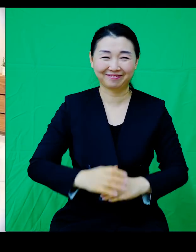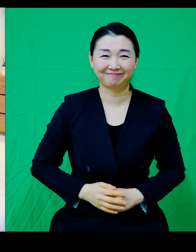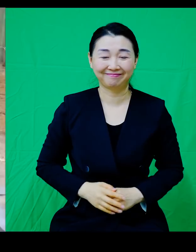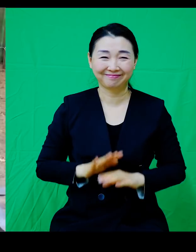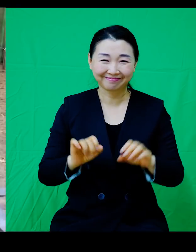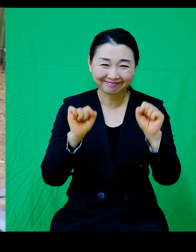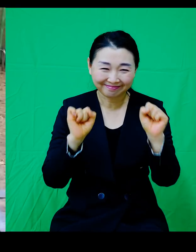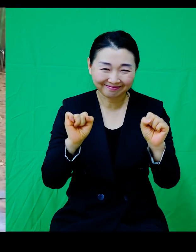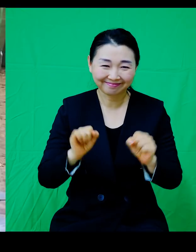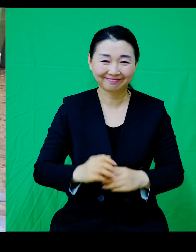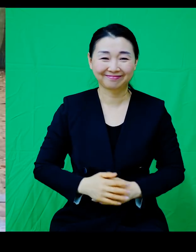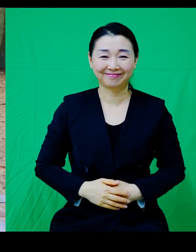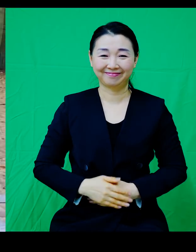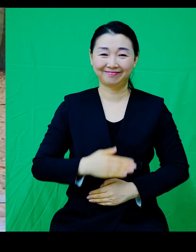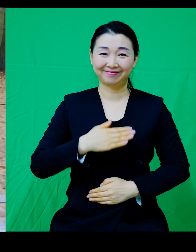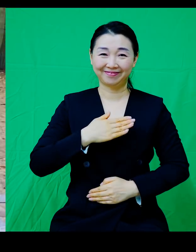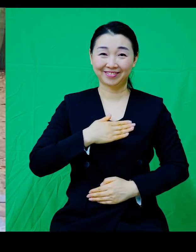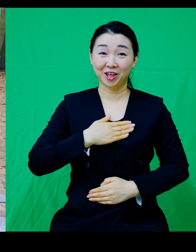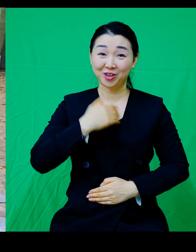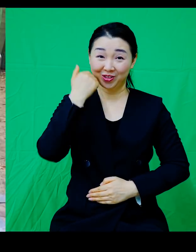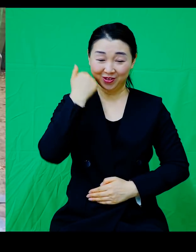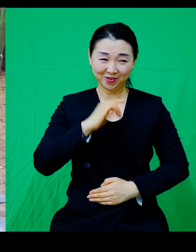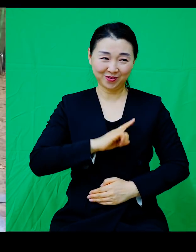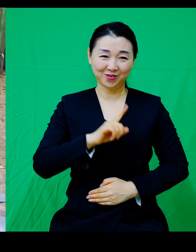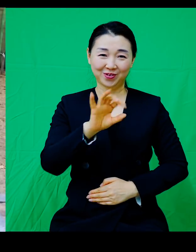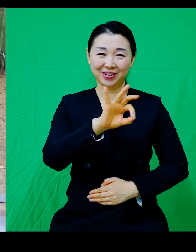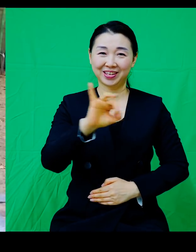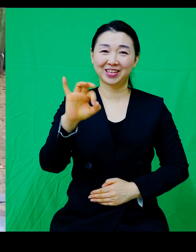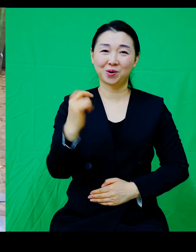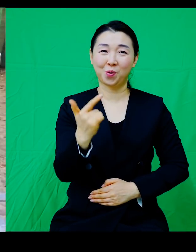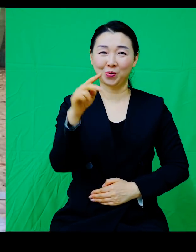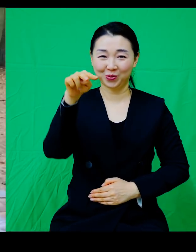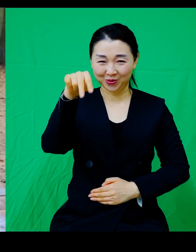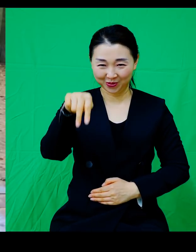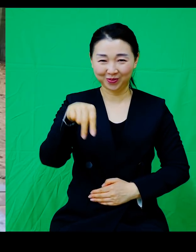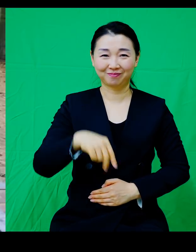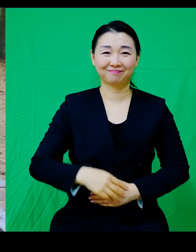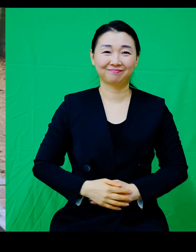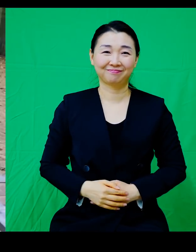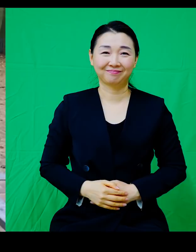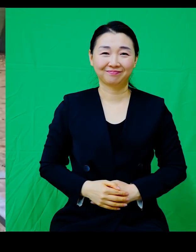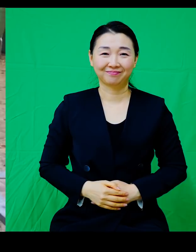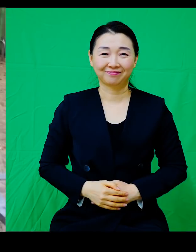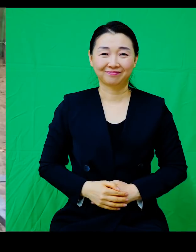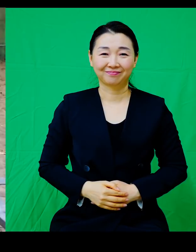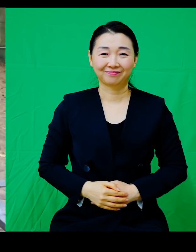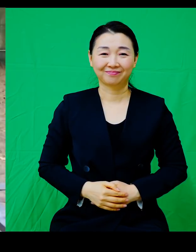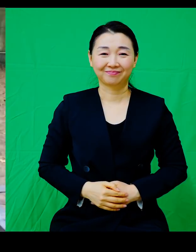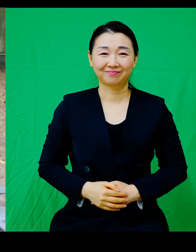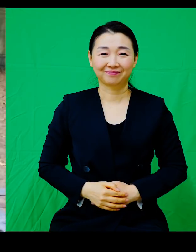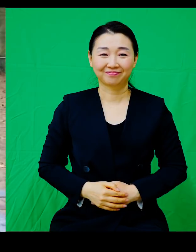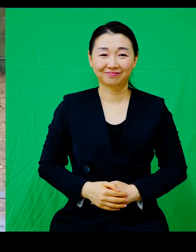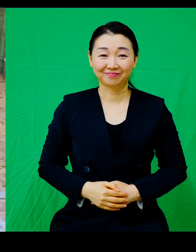네. 안녕하세요. 저는 이현우입니다.